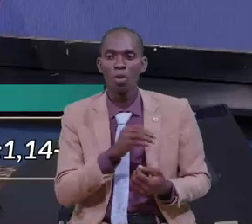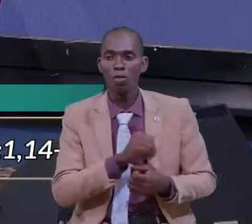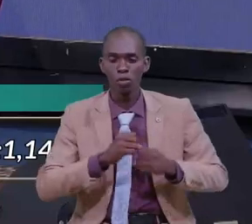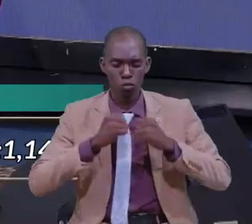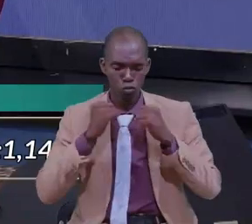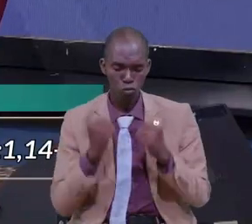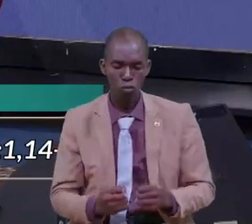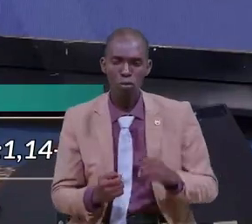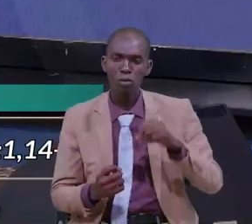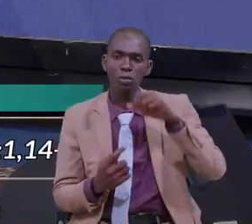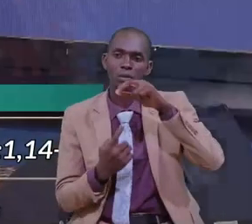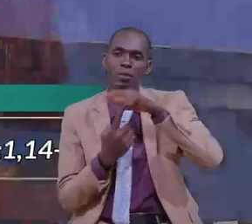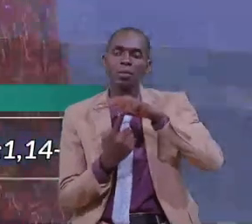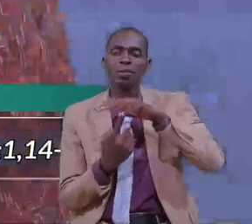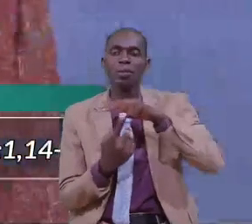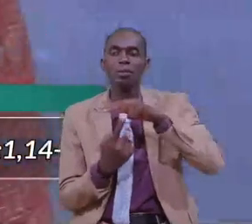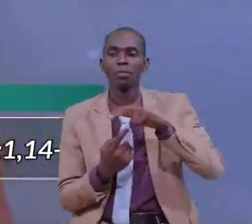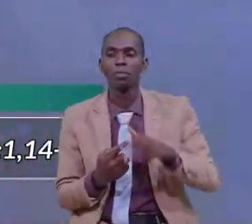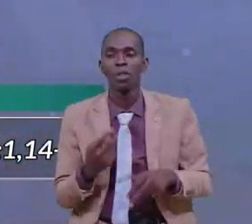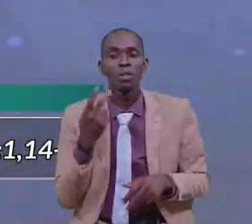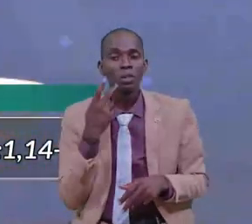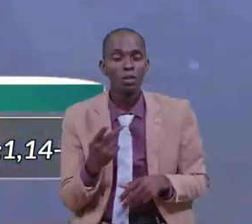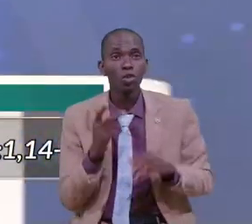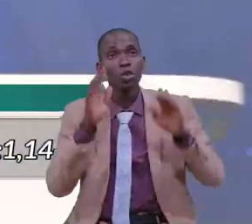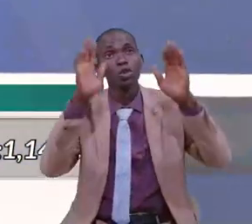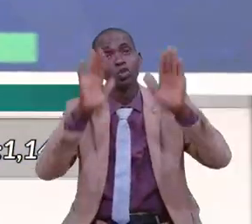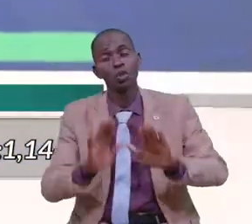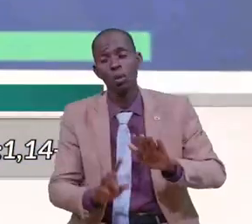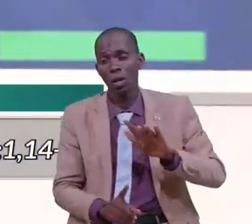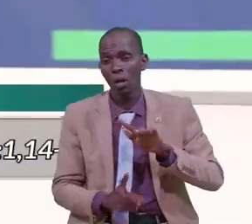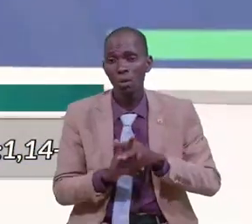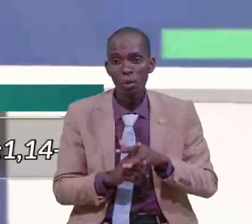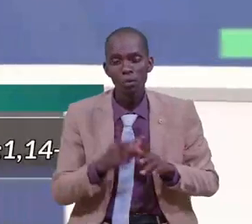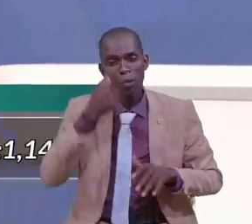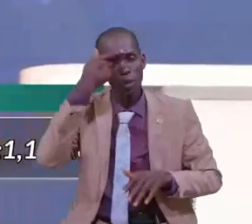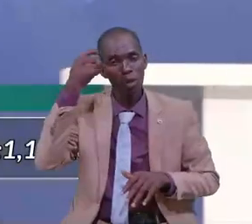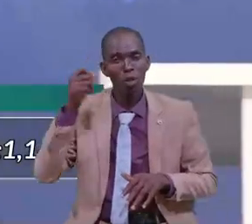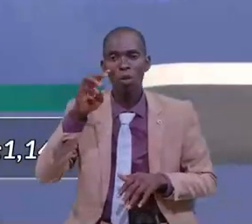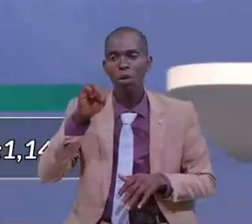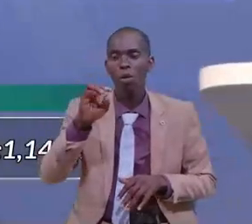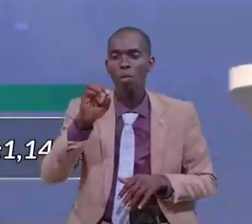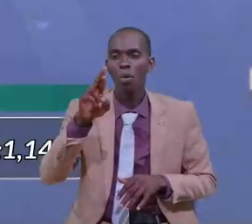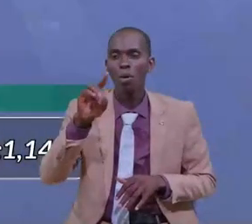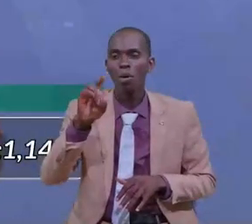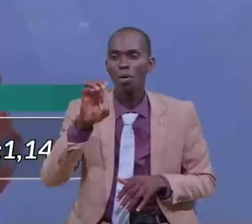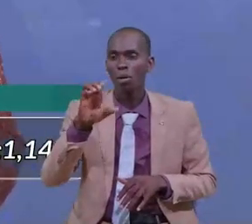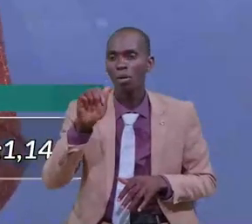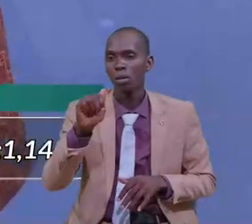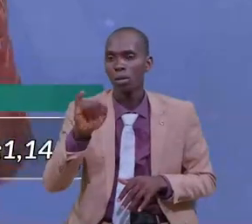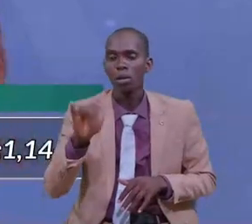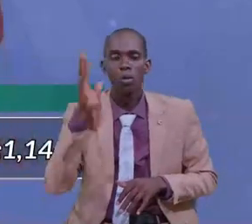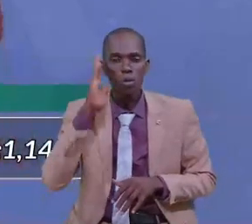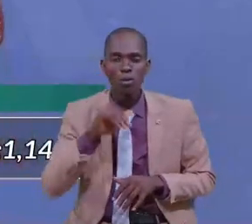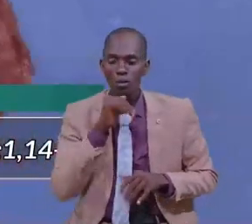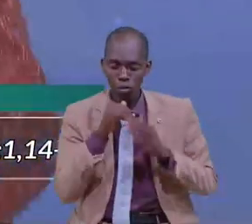champion ferme. Maintenant, les problèmes sont venus. Parce que Mardoché ne fléchissait